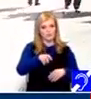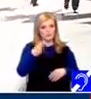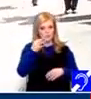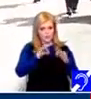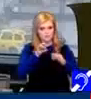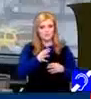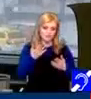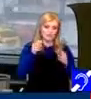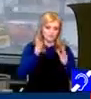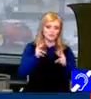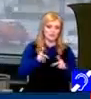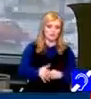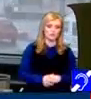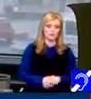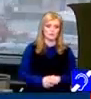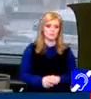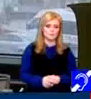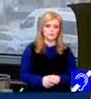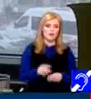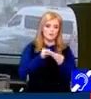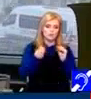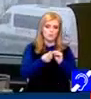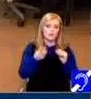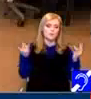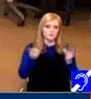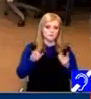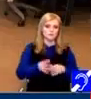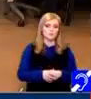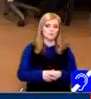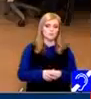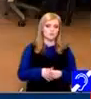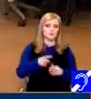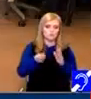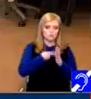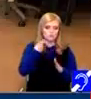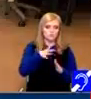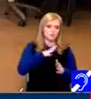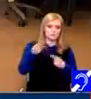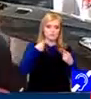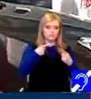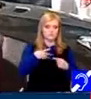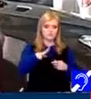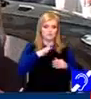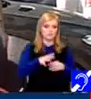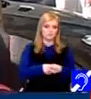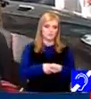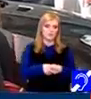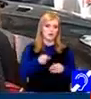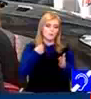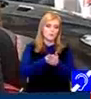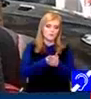Da. Chiar dacă. Cred că problema trebuie cunoscută și dezbătută în amănunțime înainte de a se